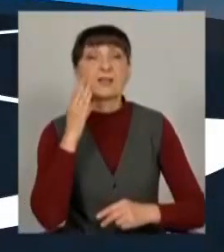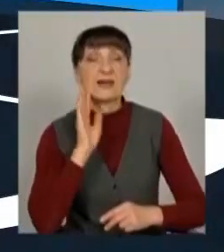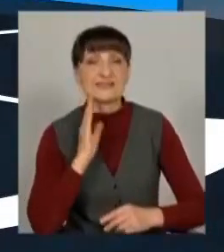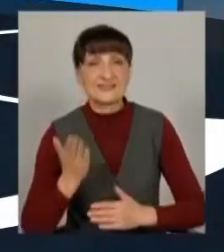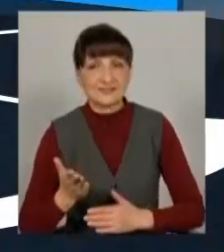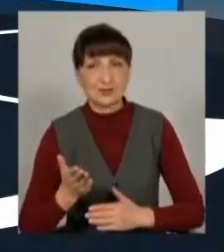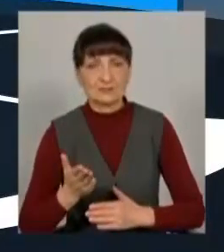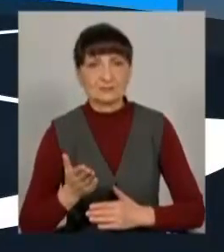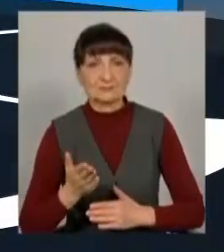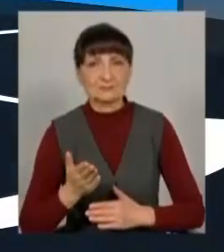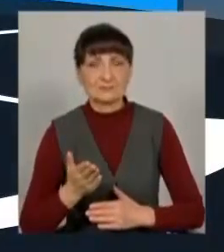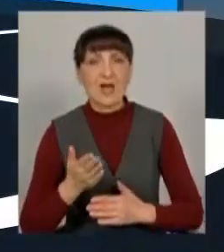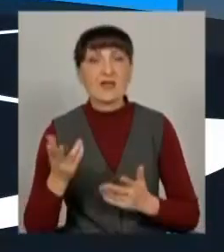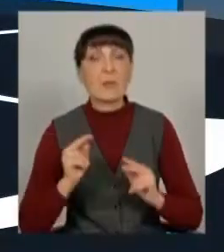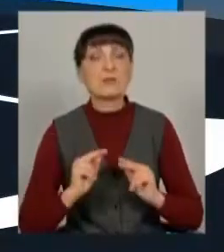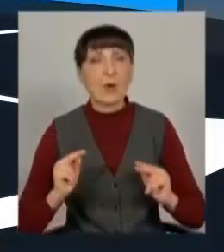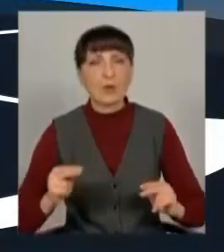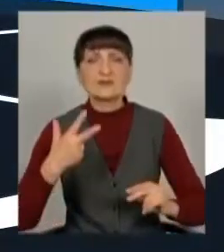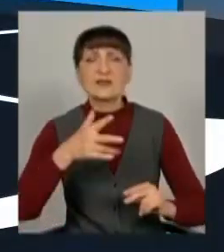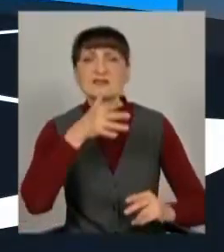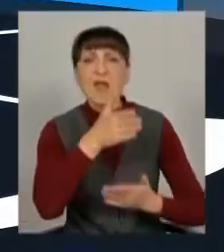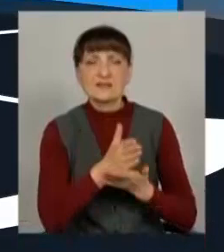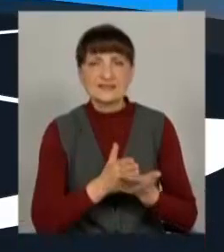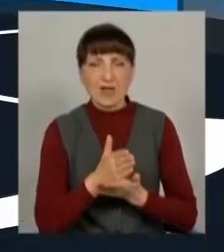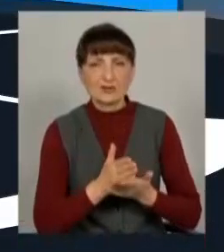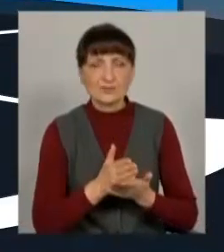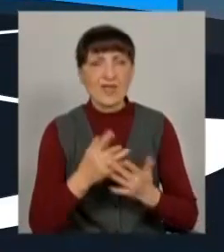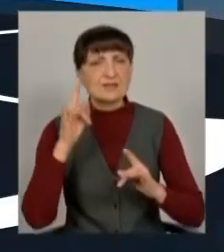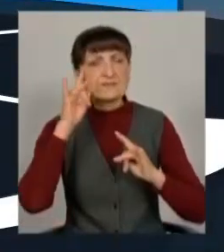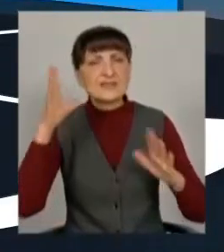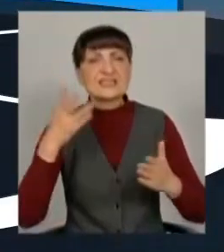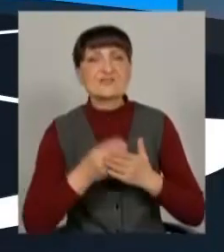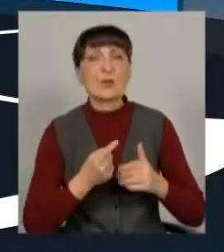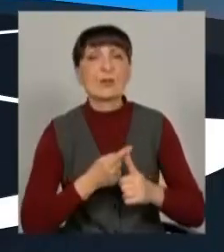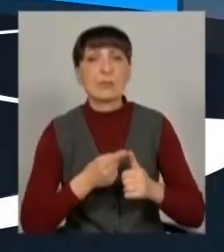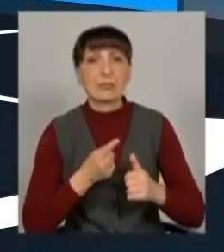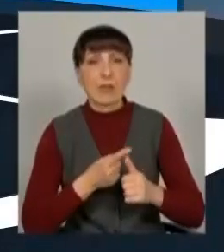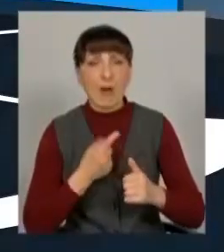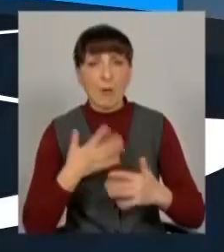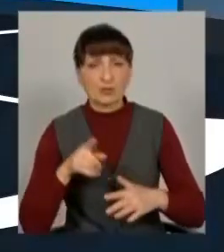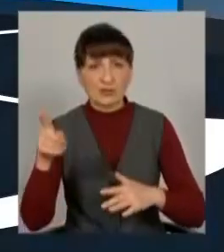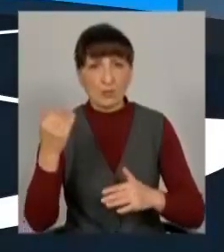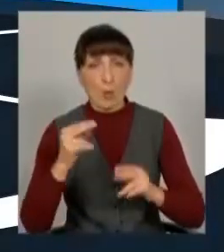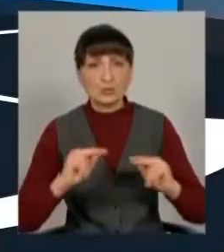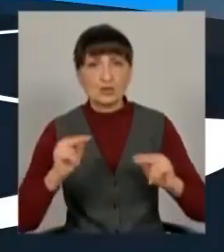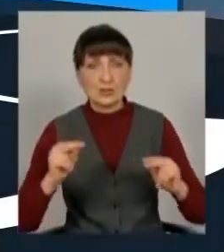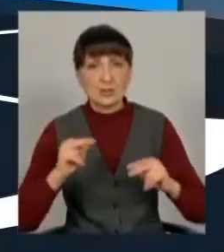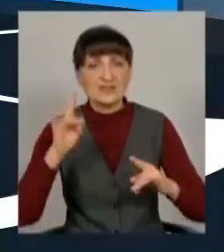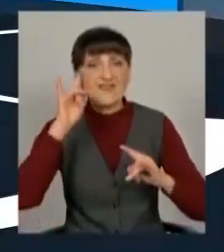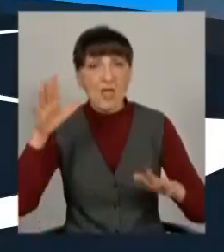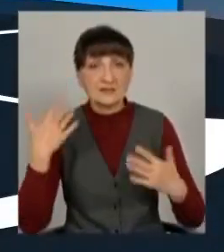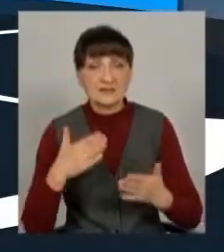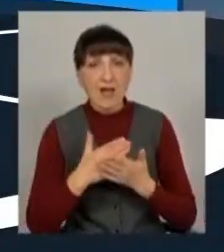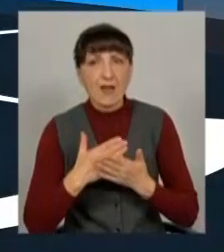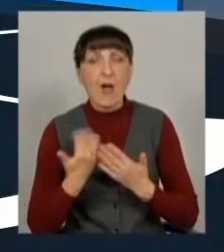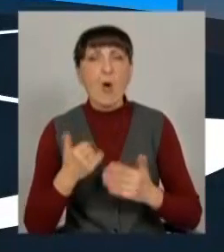Абха лазова педагог с тридцатилетним стажем прославила имена своих учеников далеко за пределами страны о благородном